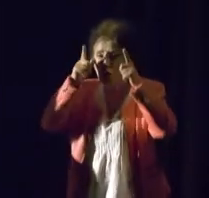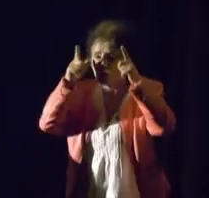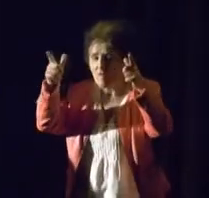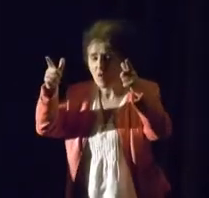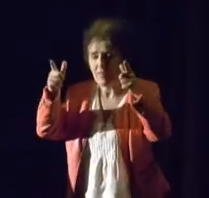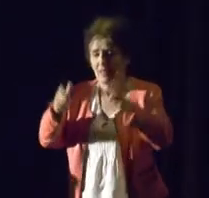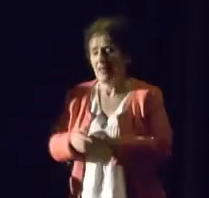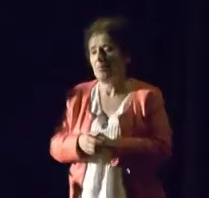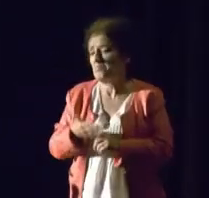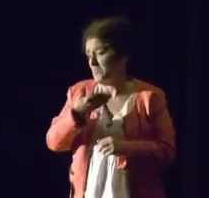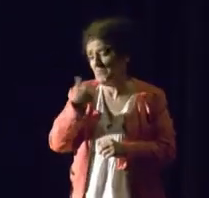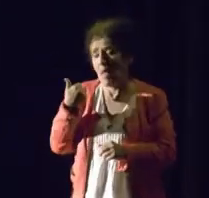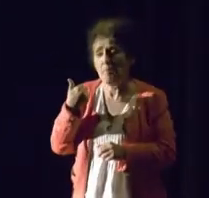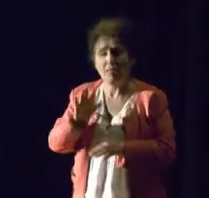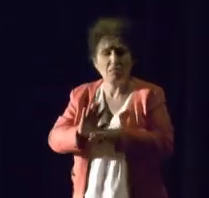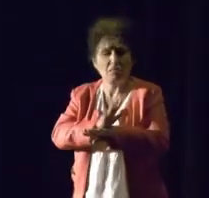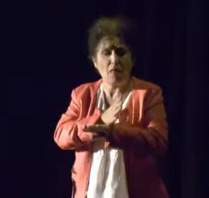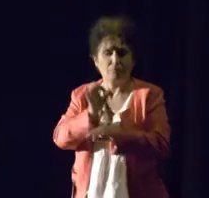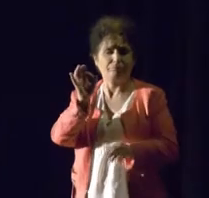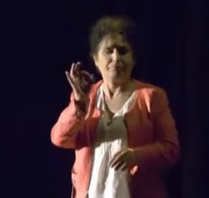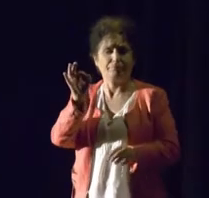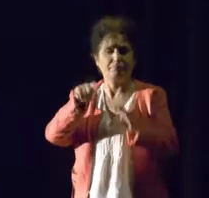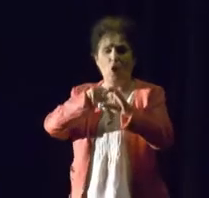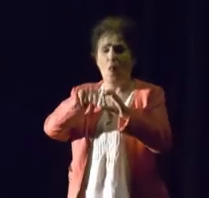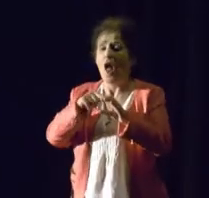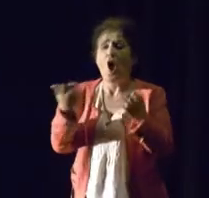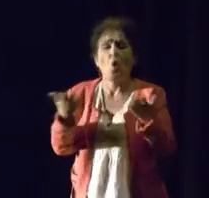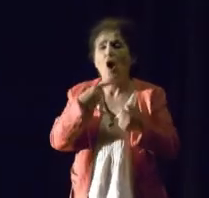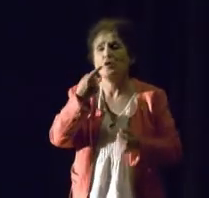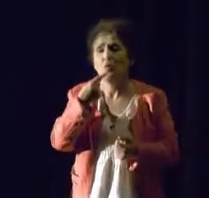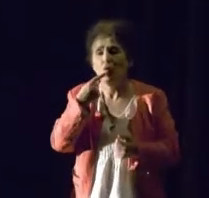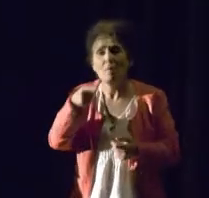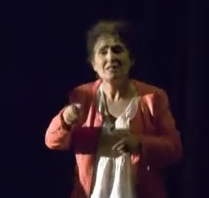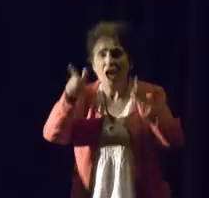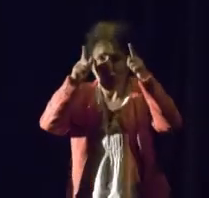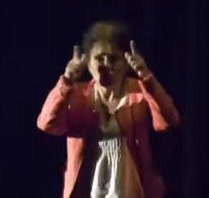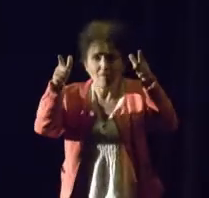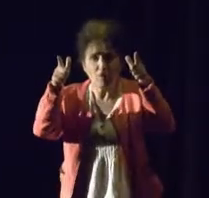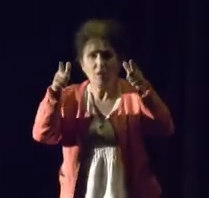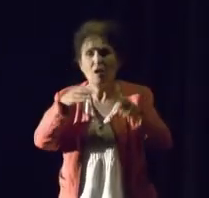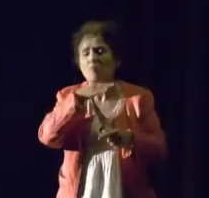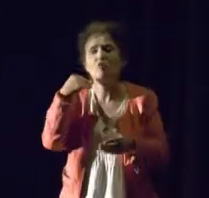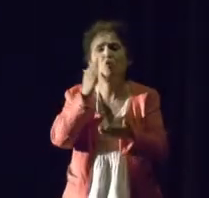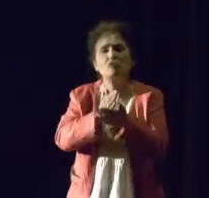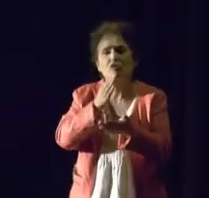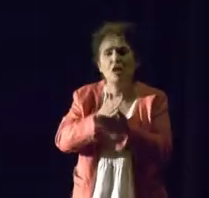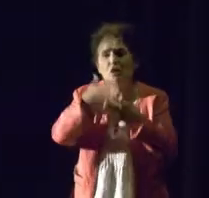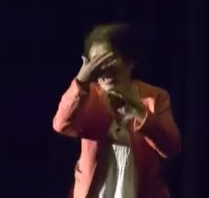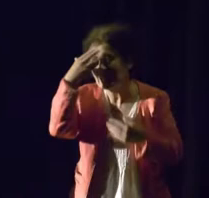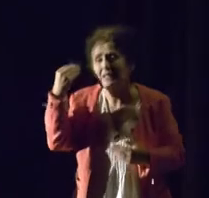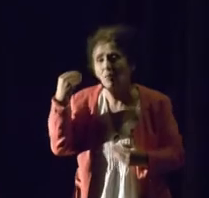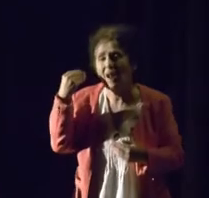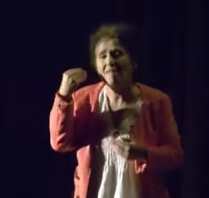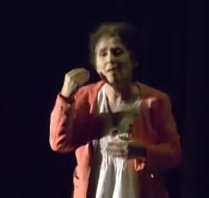животните немаат емоции. И тогаш кога зборуваме за животните, многу често пак